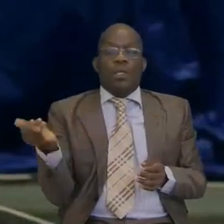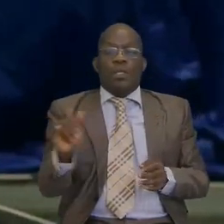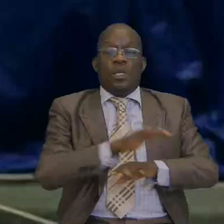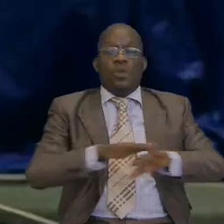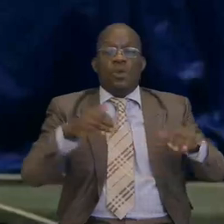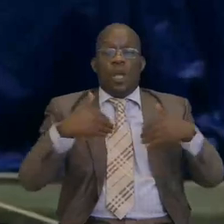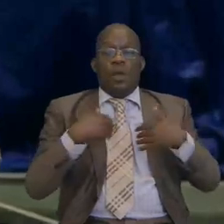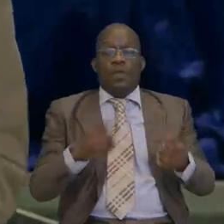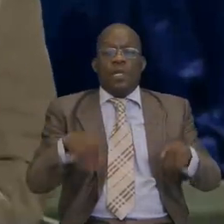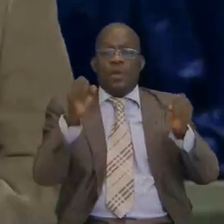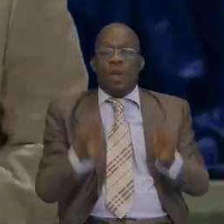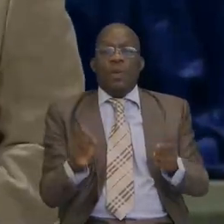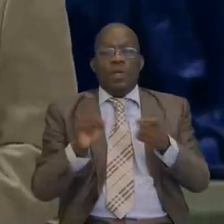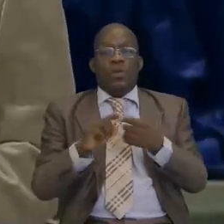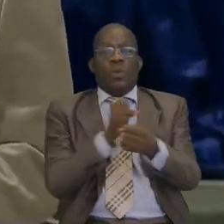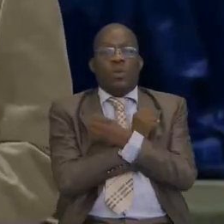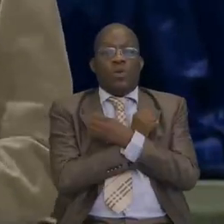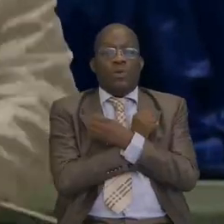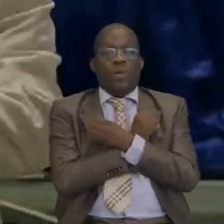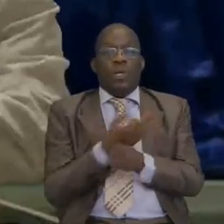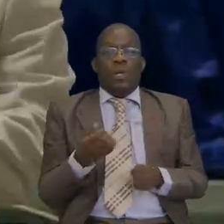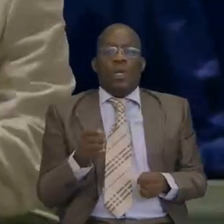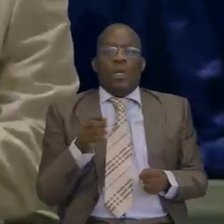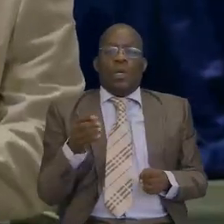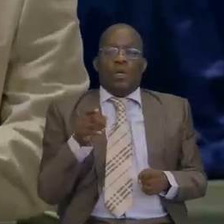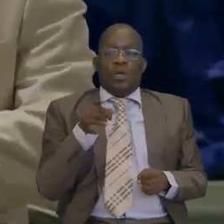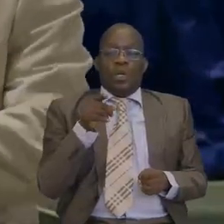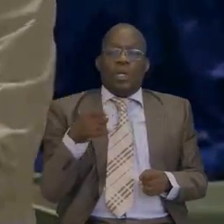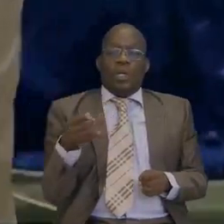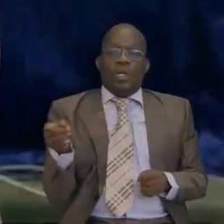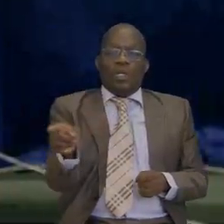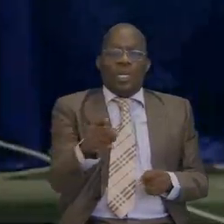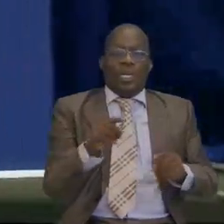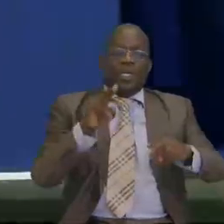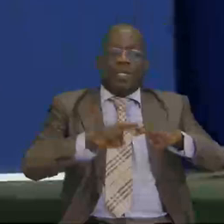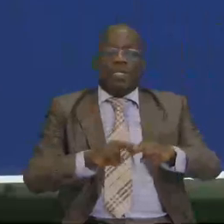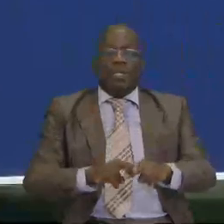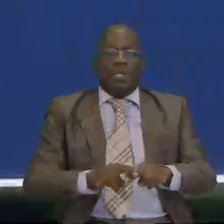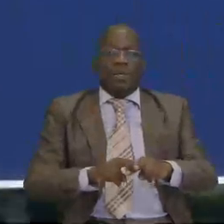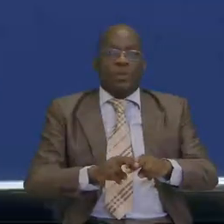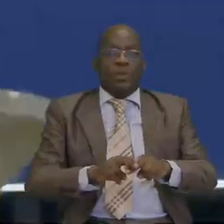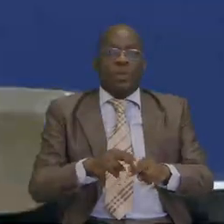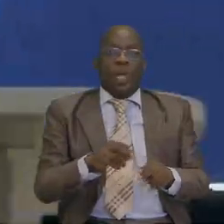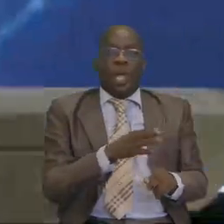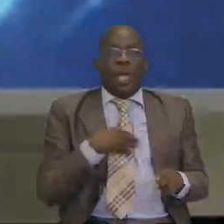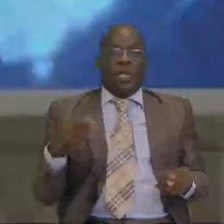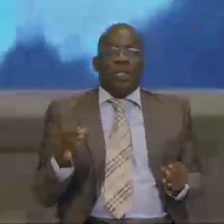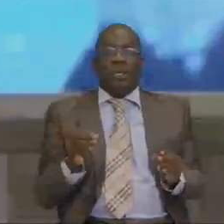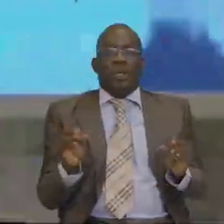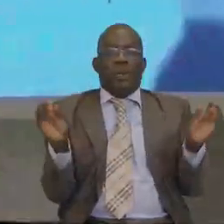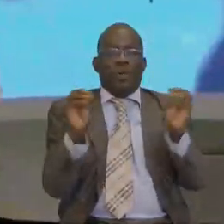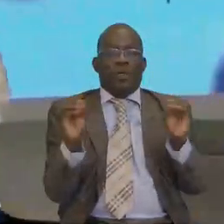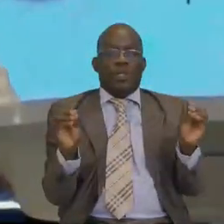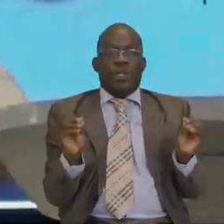pas la puissance pour aimer, tu vas t'asseoir pour dire, ah, ce n'est pas la peine. Je fais beaucoup, mais je